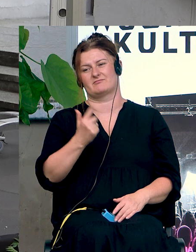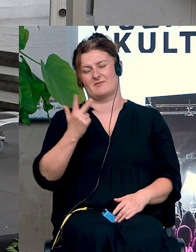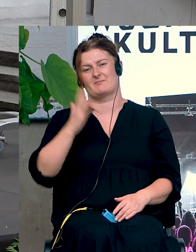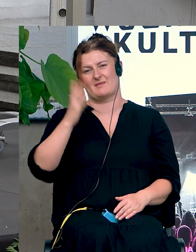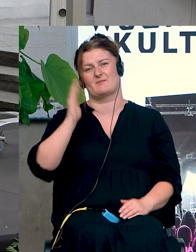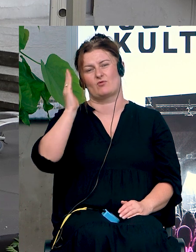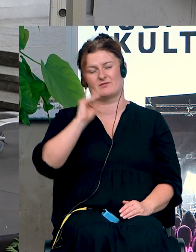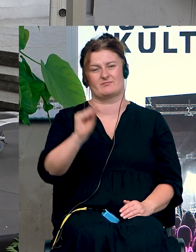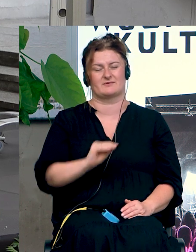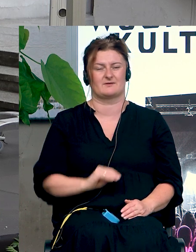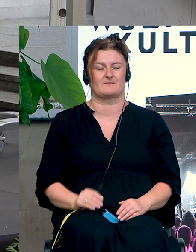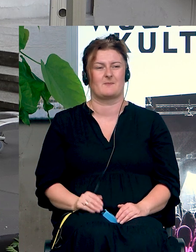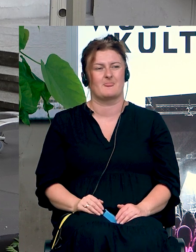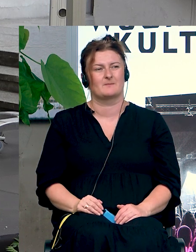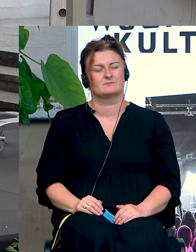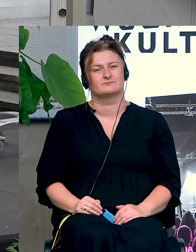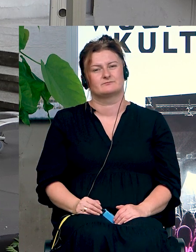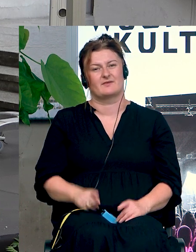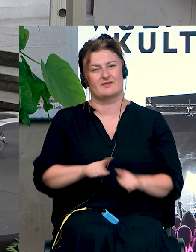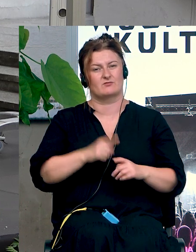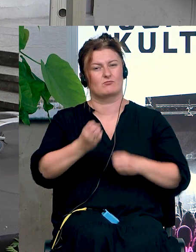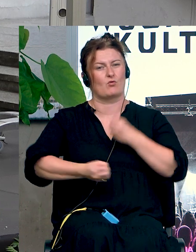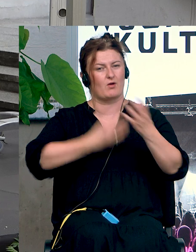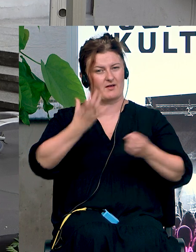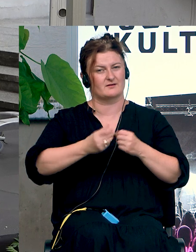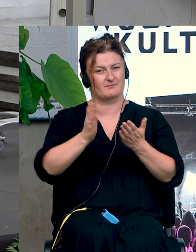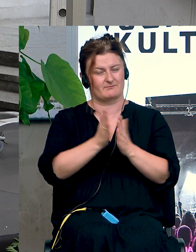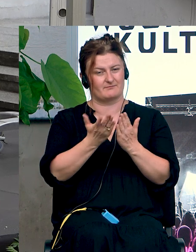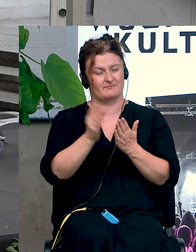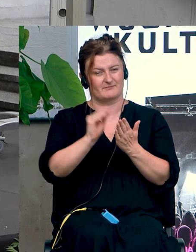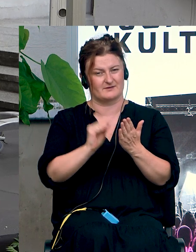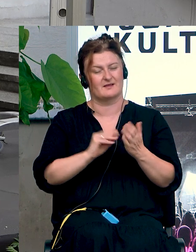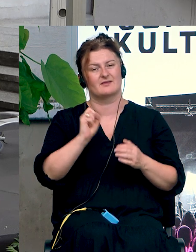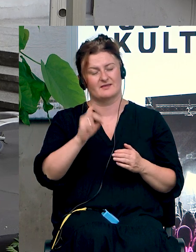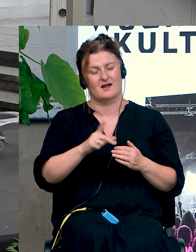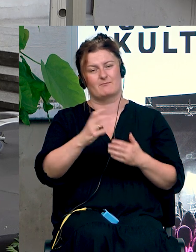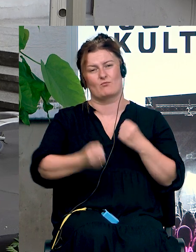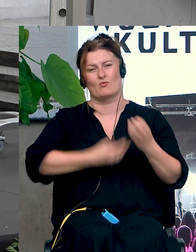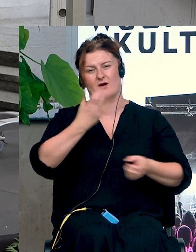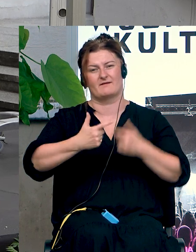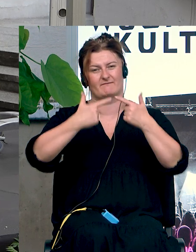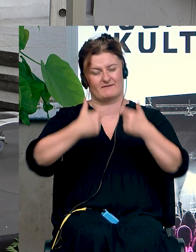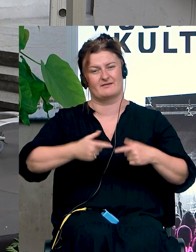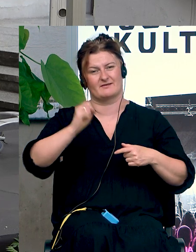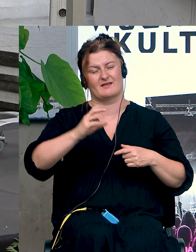для дорослих? Або поезія теж? Поезія. Зараз працюю над черговою збіркою